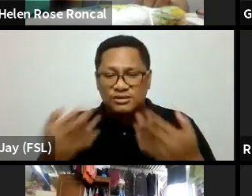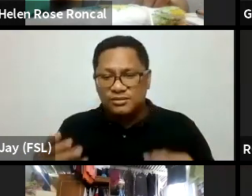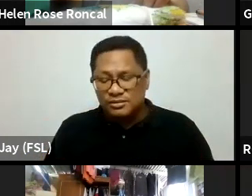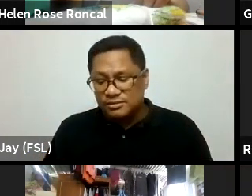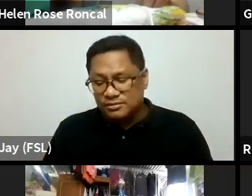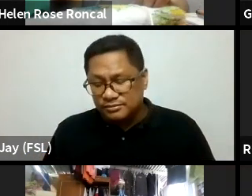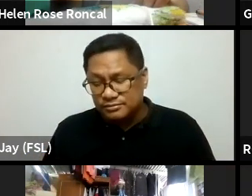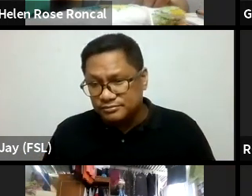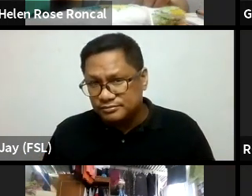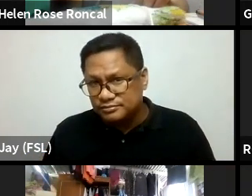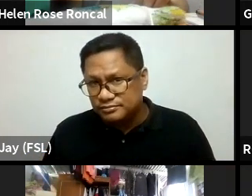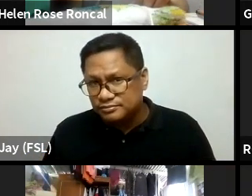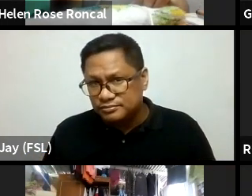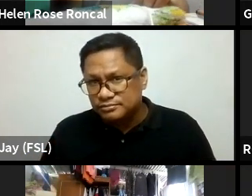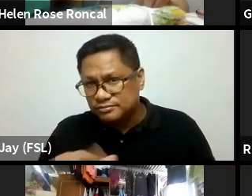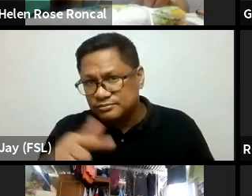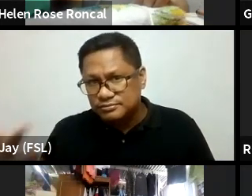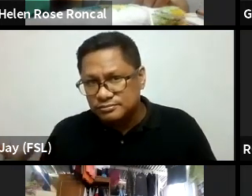Oo.